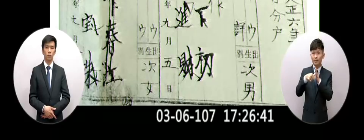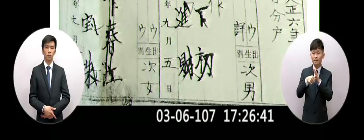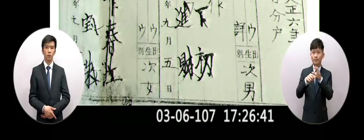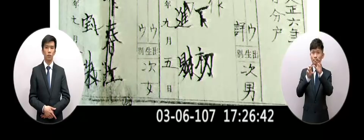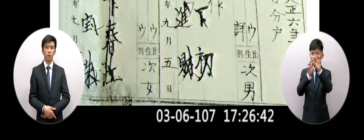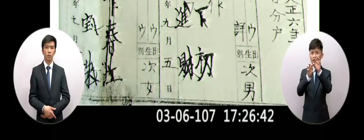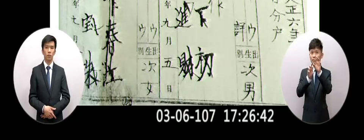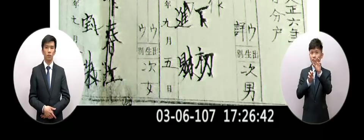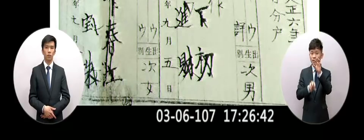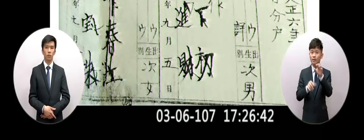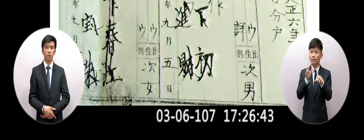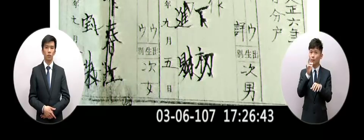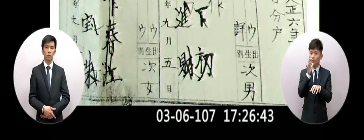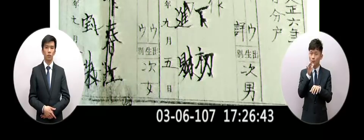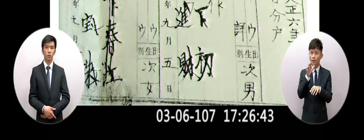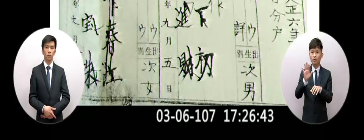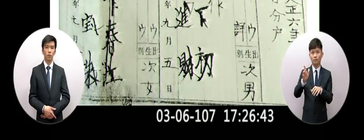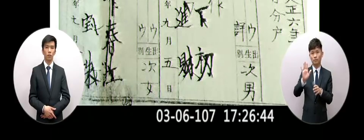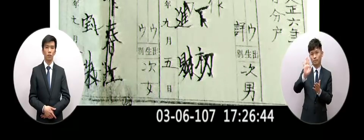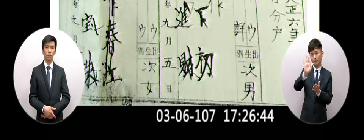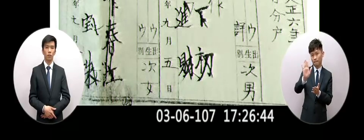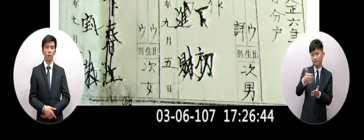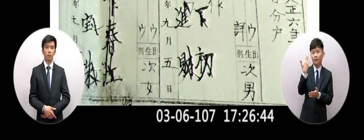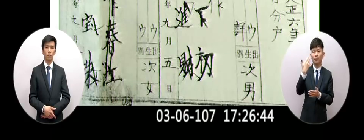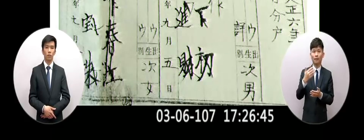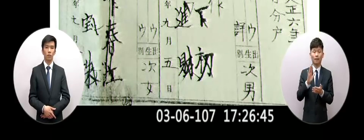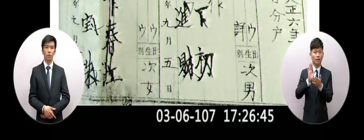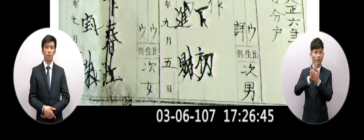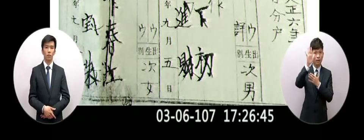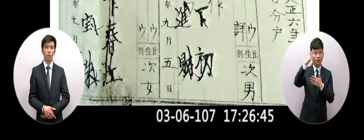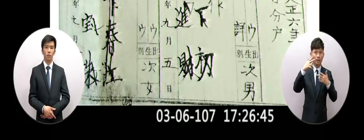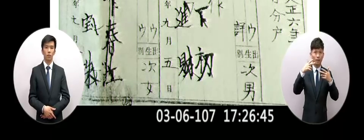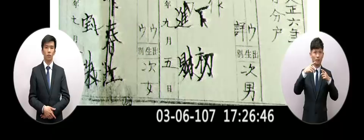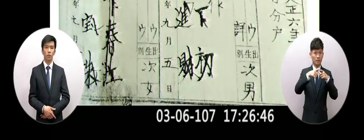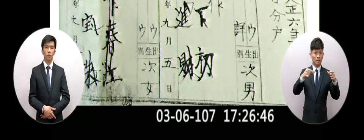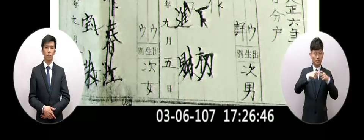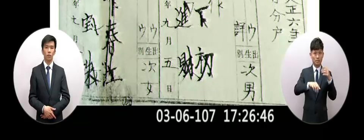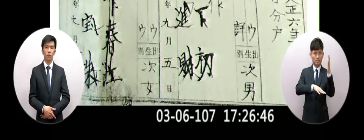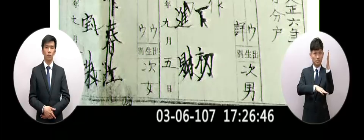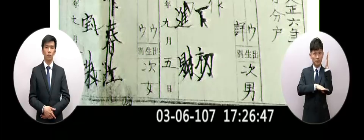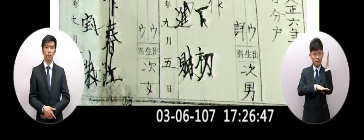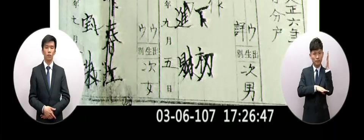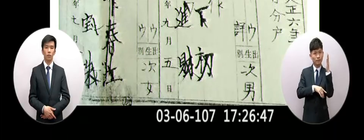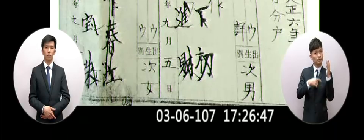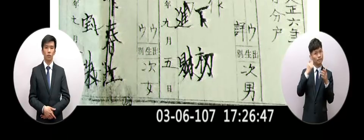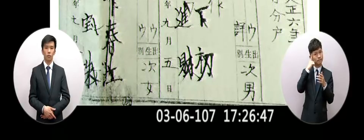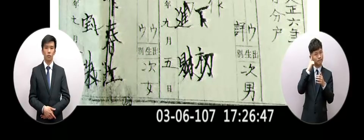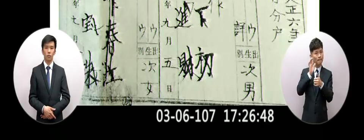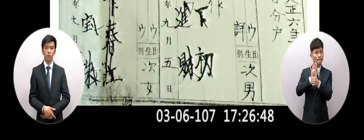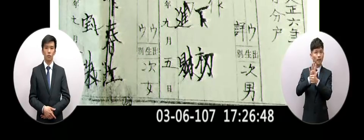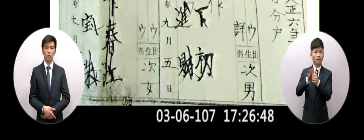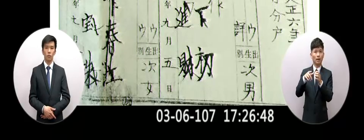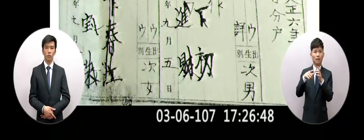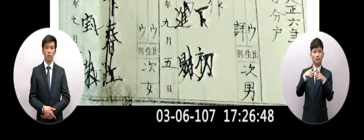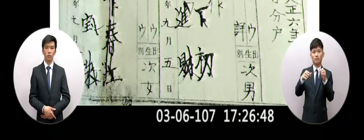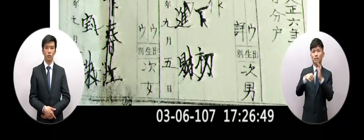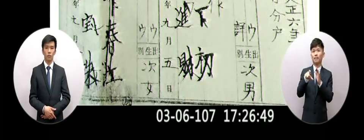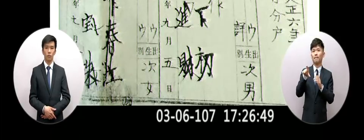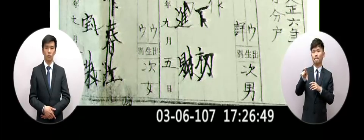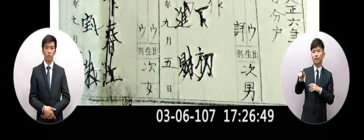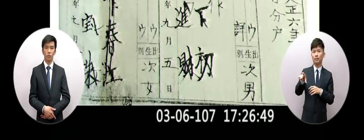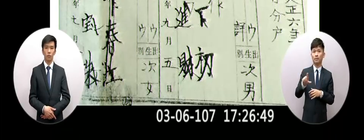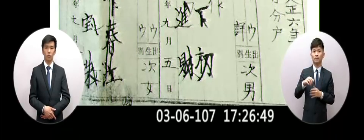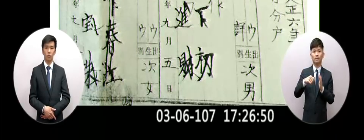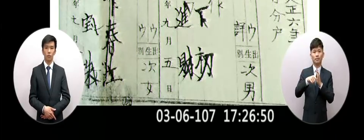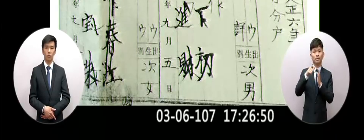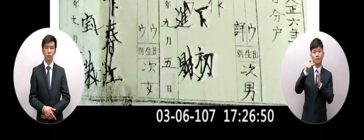Zawas， 但是他已经不见了。后来日本政府用给他取了一个日本名，叫